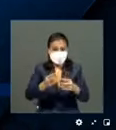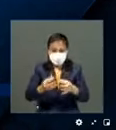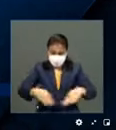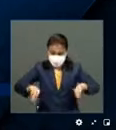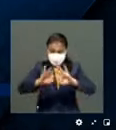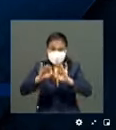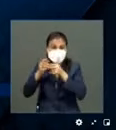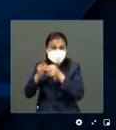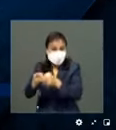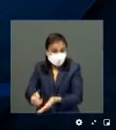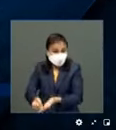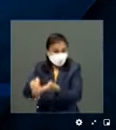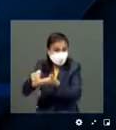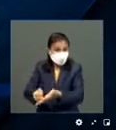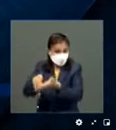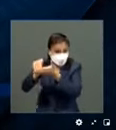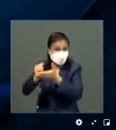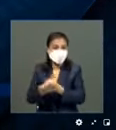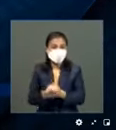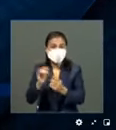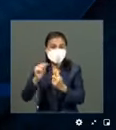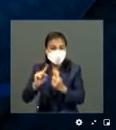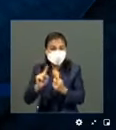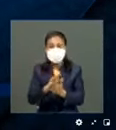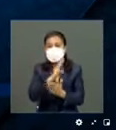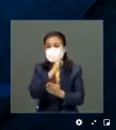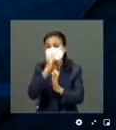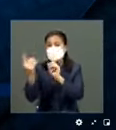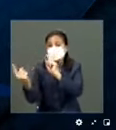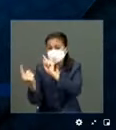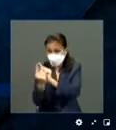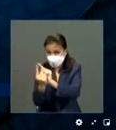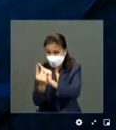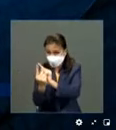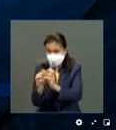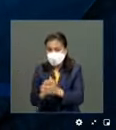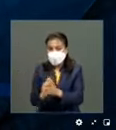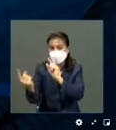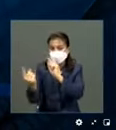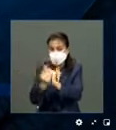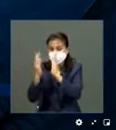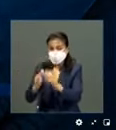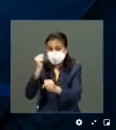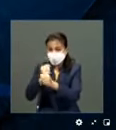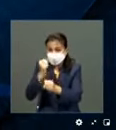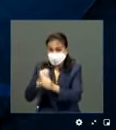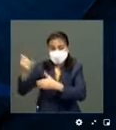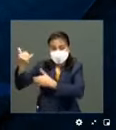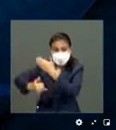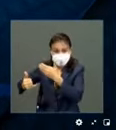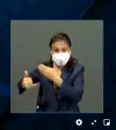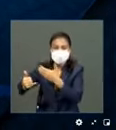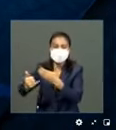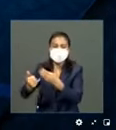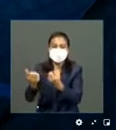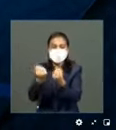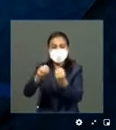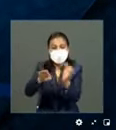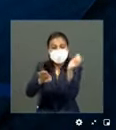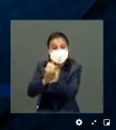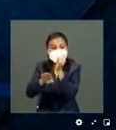อให้ช่วยกันเป็นหูเป็นตาค่ะหากพบเห็นการขนส่งแรงงานต่างด้าวก็ขอให้รีบแจ้ง